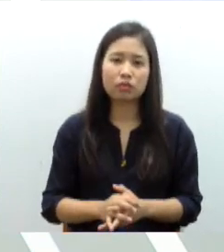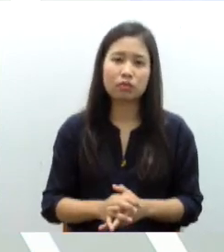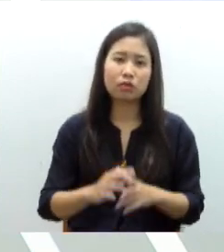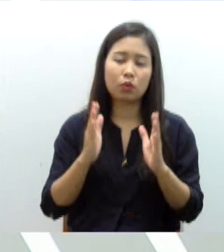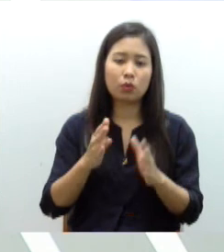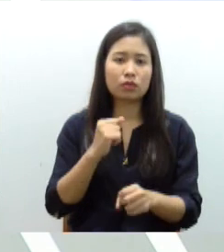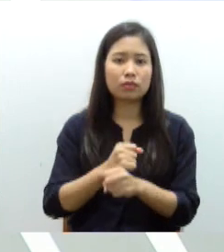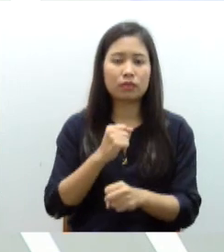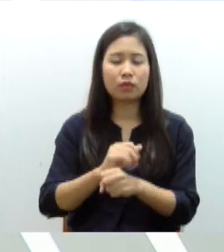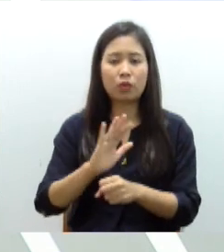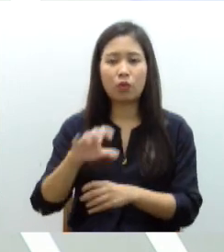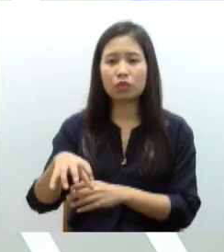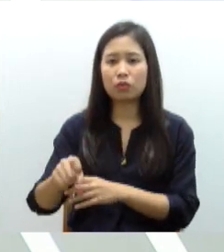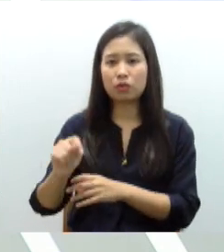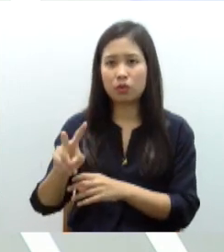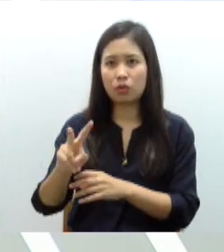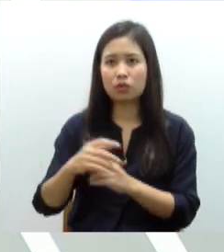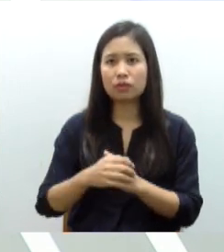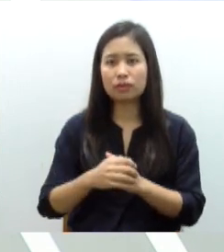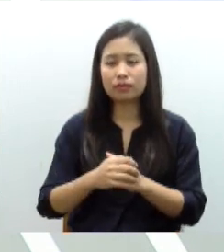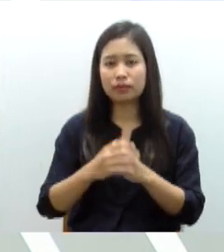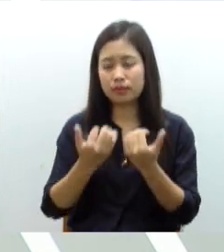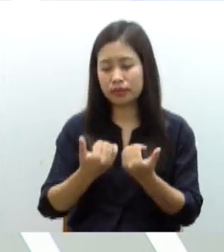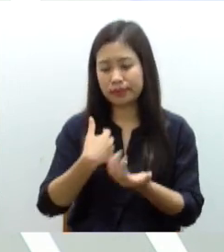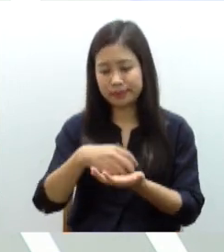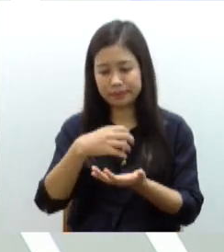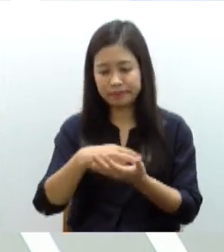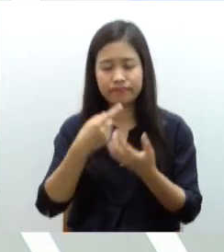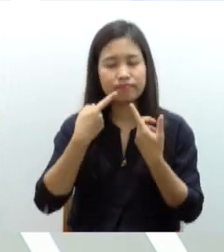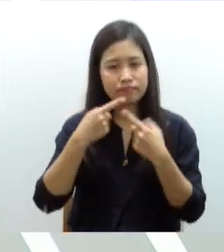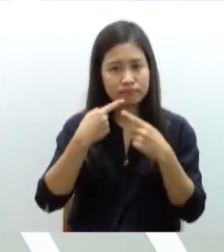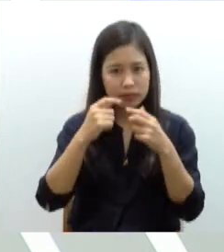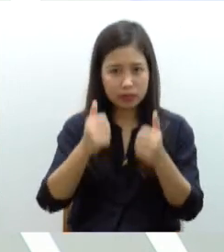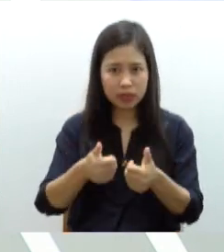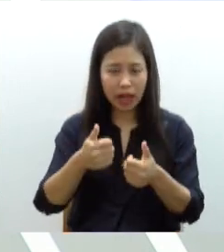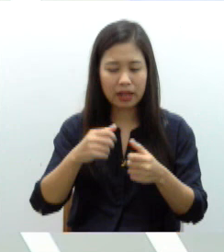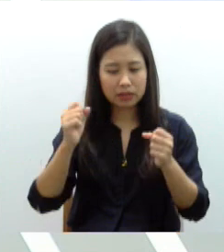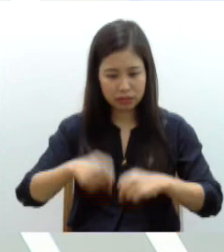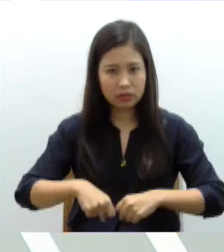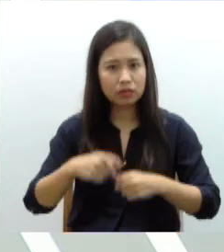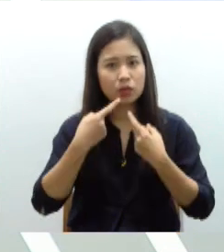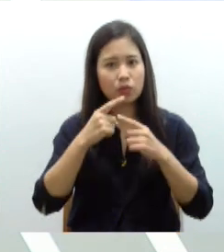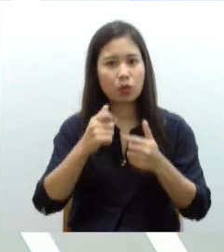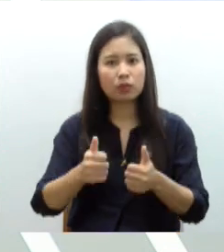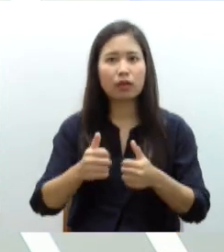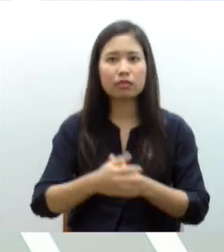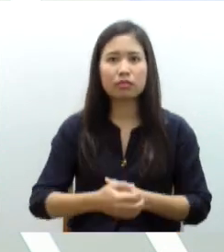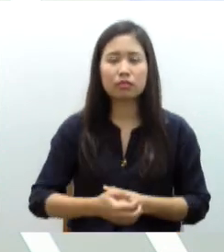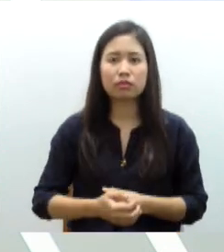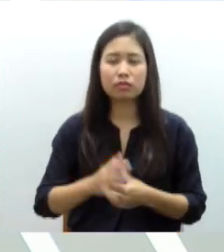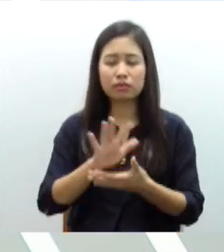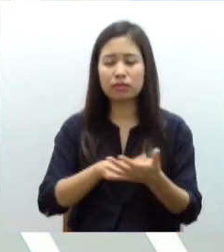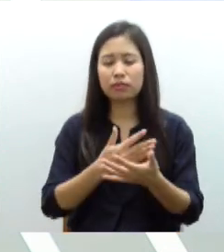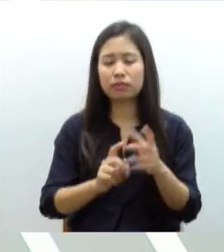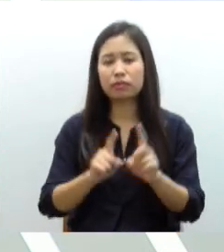ท.ของเขตเนี่ยในฐานะเอ็กซ์นอลท่านก็สามารถเข้ามาตอบได้นะฮะโดยปีนี้เราเปิดกว้างเรามีแอปพลิเคชันเรามี